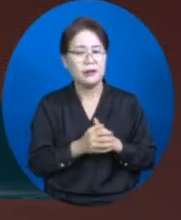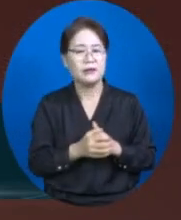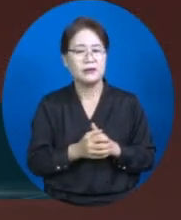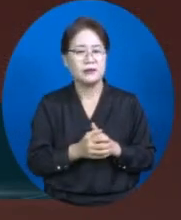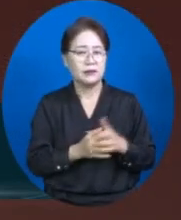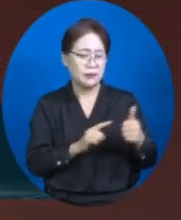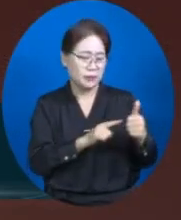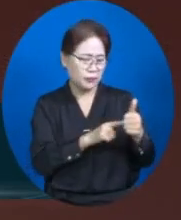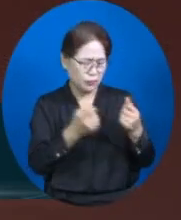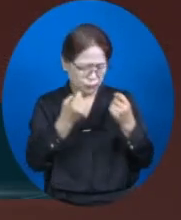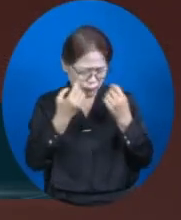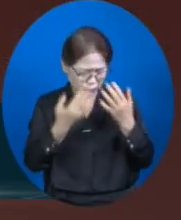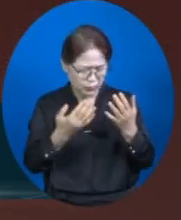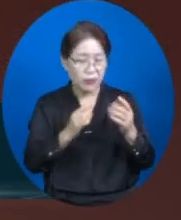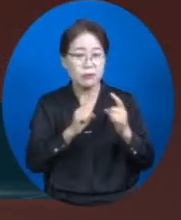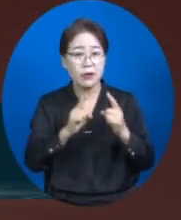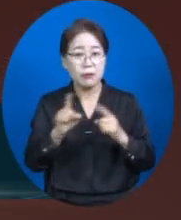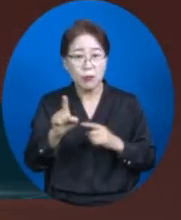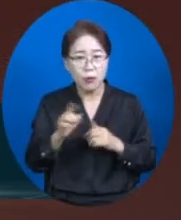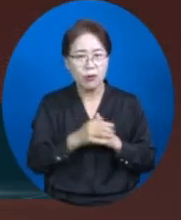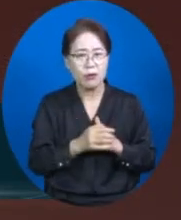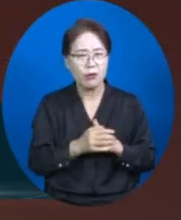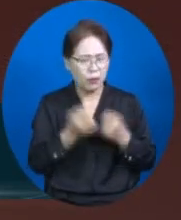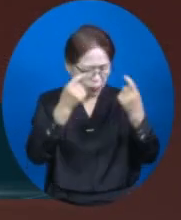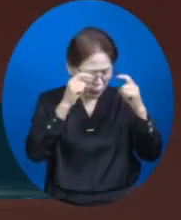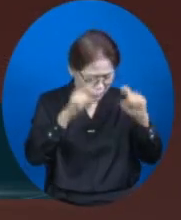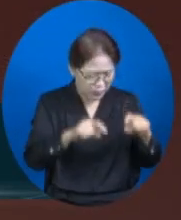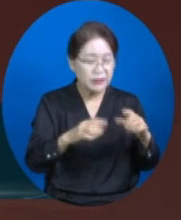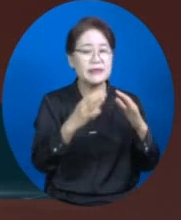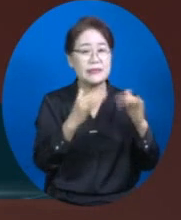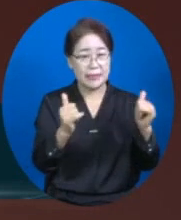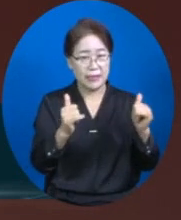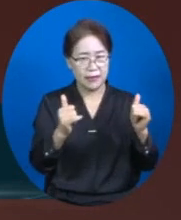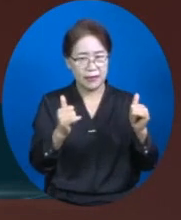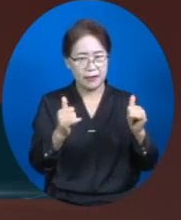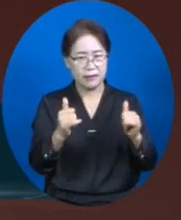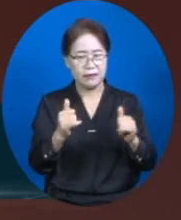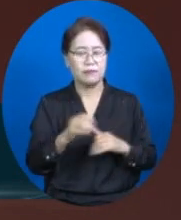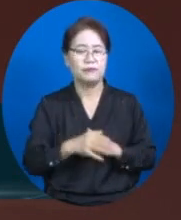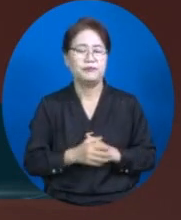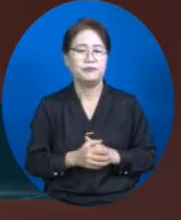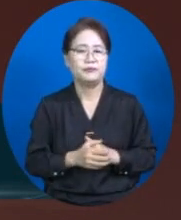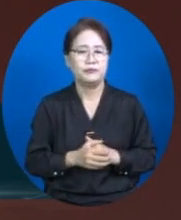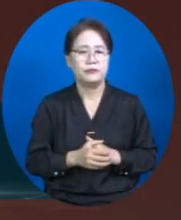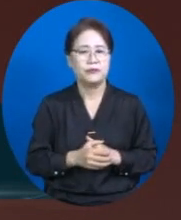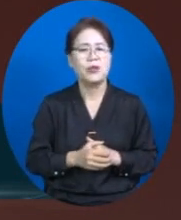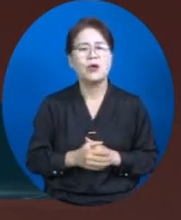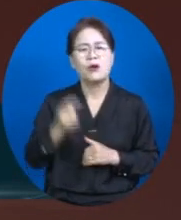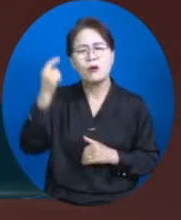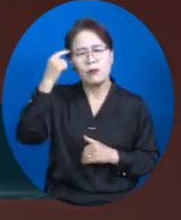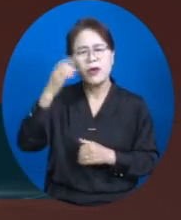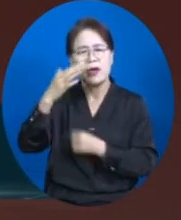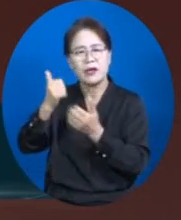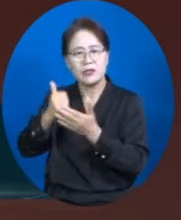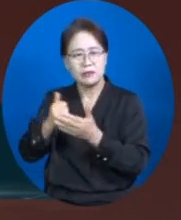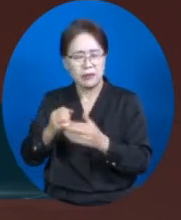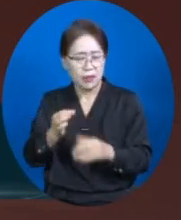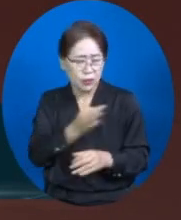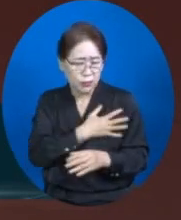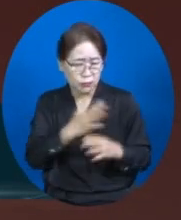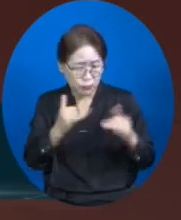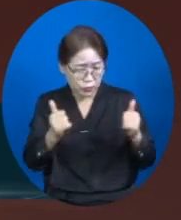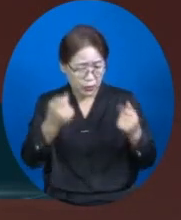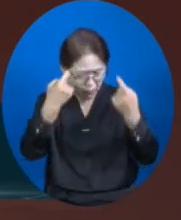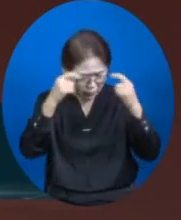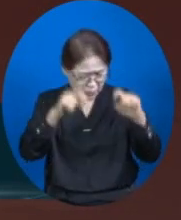부자를 향해서 분명히 말씀하셨습니다 어리석은 자라고 말씀하셨어요 여러분 왜 하나님은이 부자를 어리석은